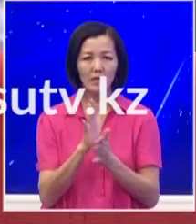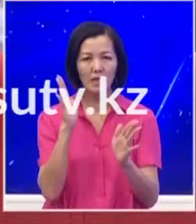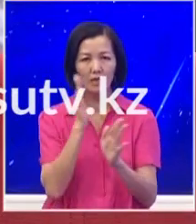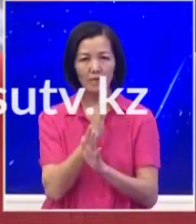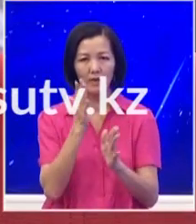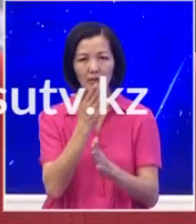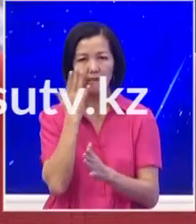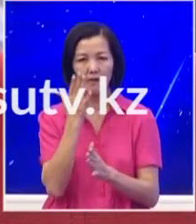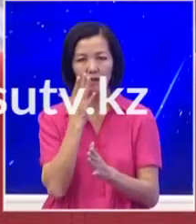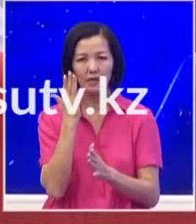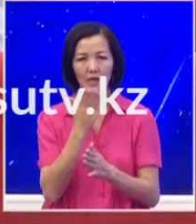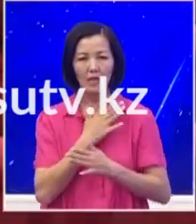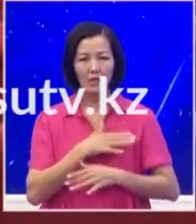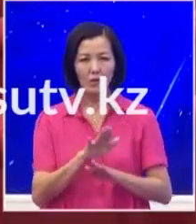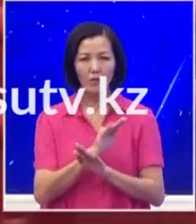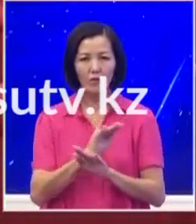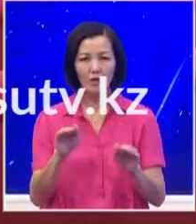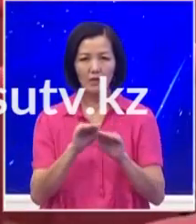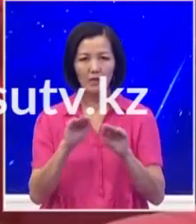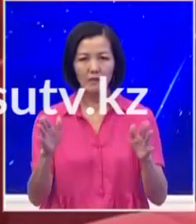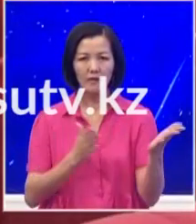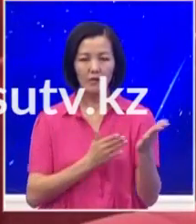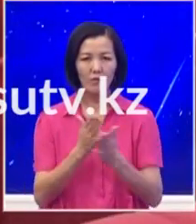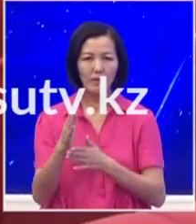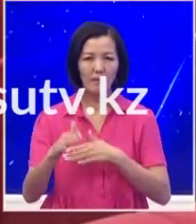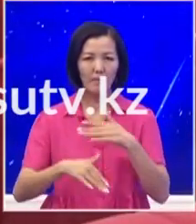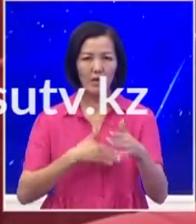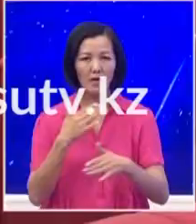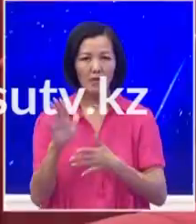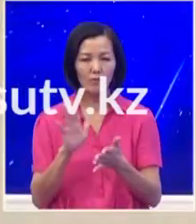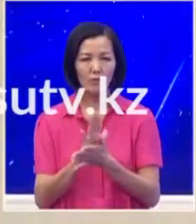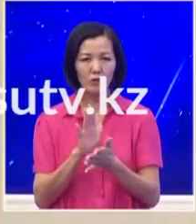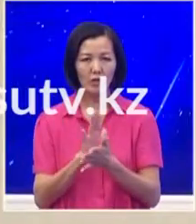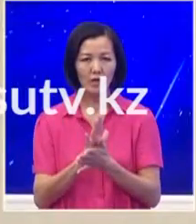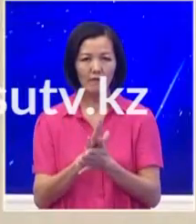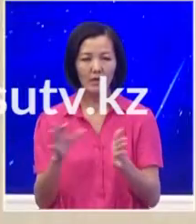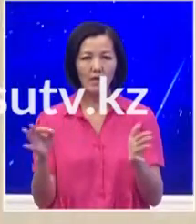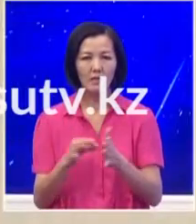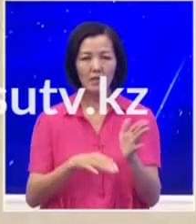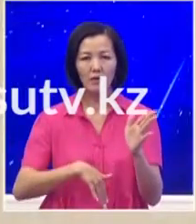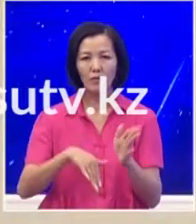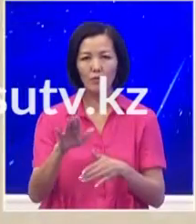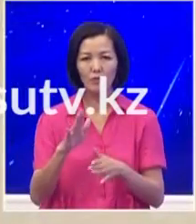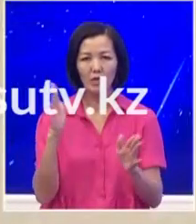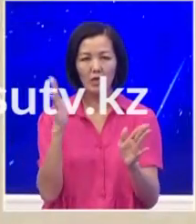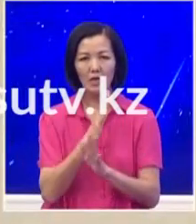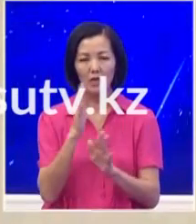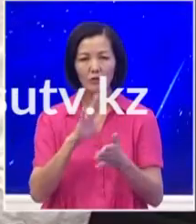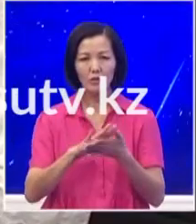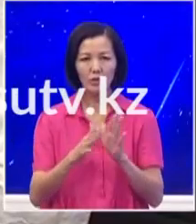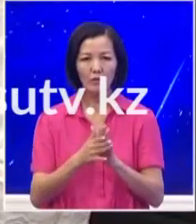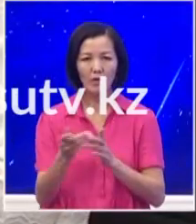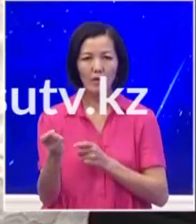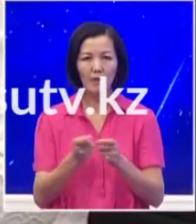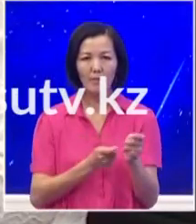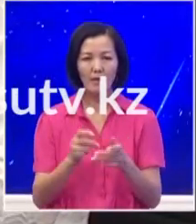атмосферы. Неудовлетворительный статус и в сфере утилизации и переработки мусорных отходов. В целях улучшения экологической ситуации